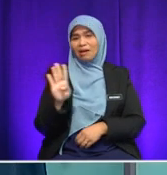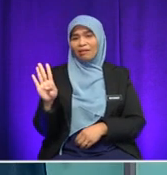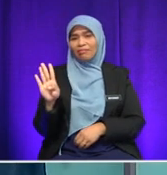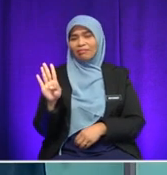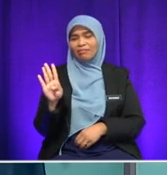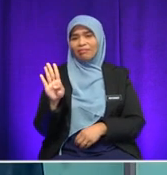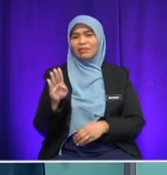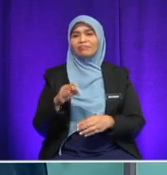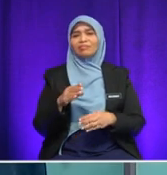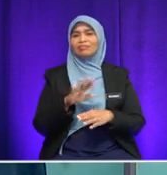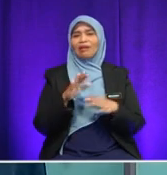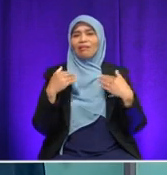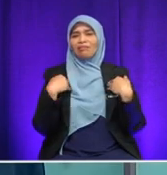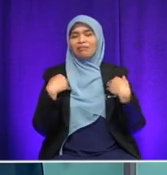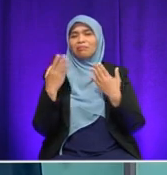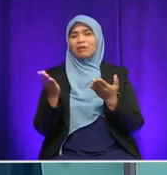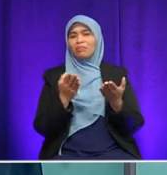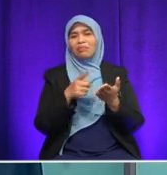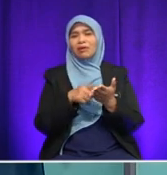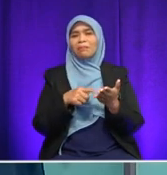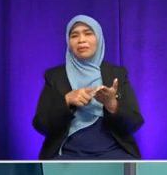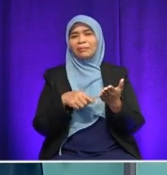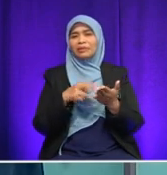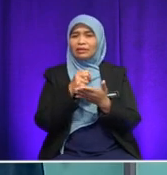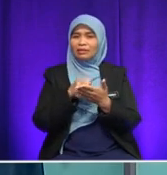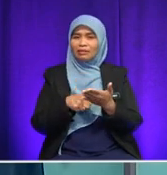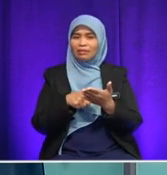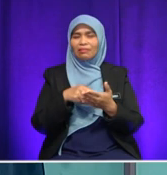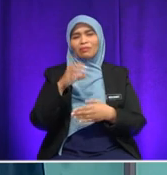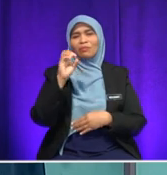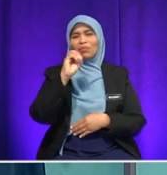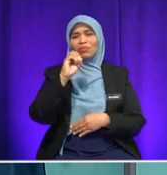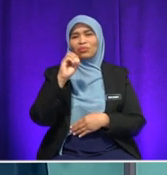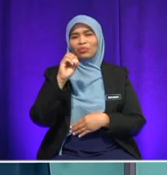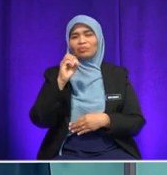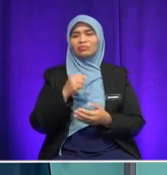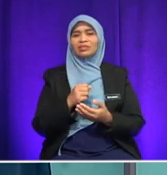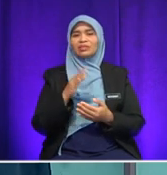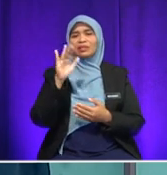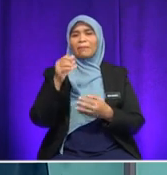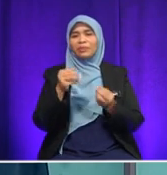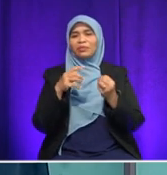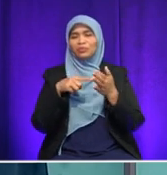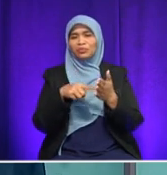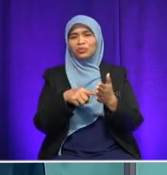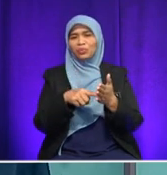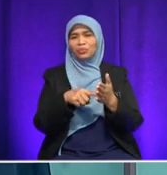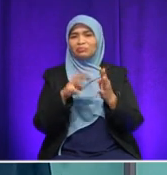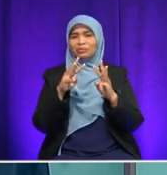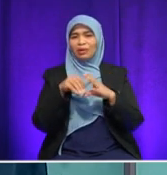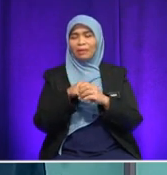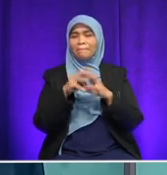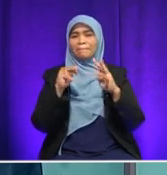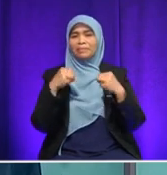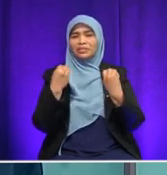tafsirannya dia adalah tak ada bawa apa-apa nilai, kosong semuanya. Tak ada apa-apa nilai dari sudut masyarakat,